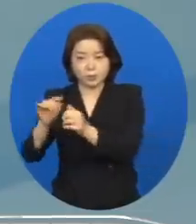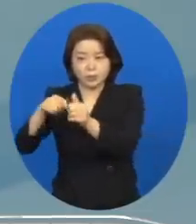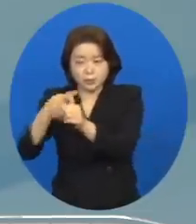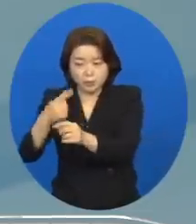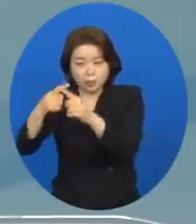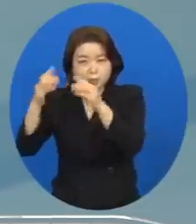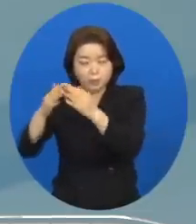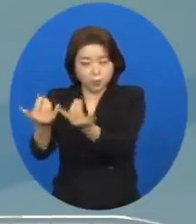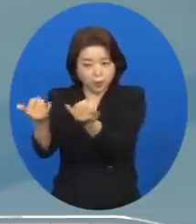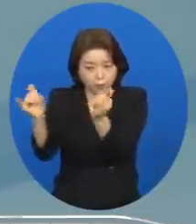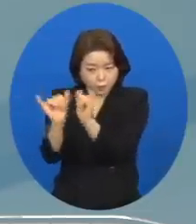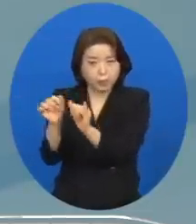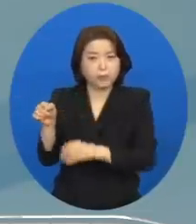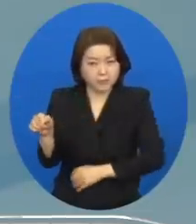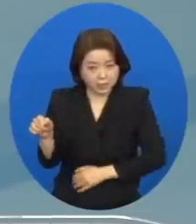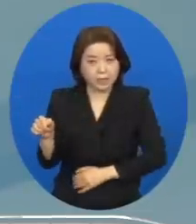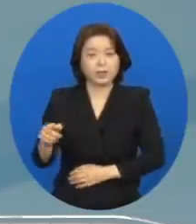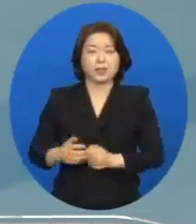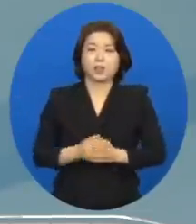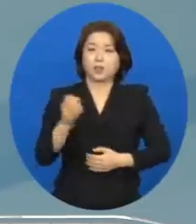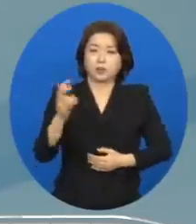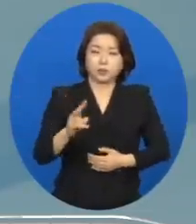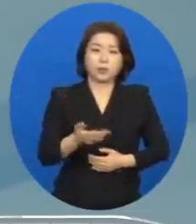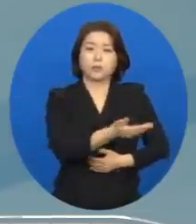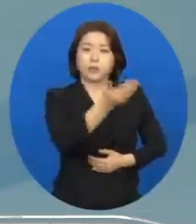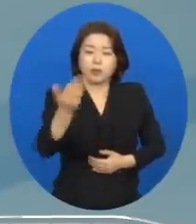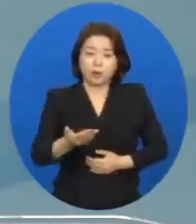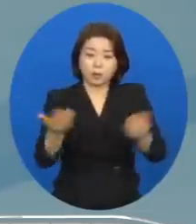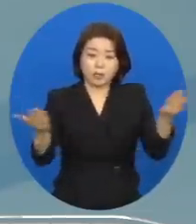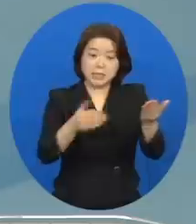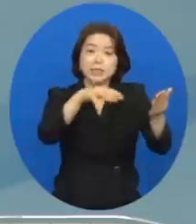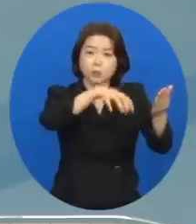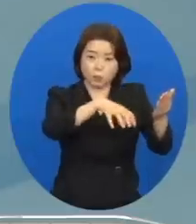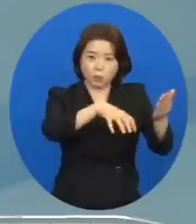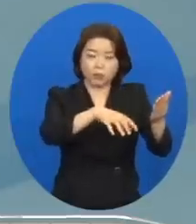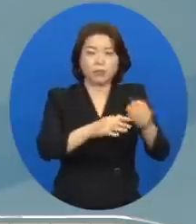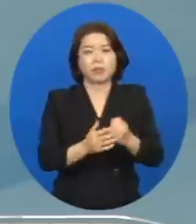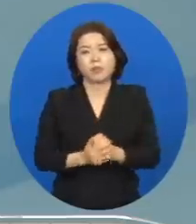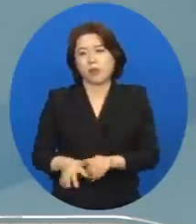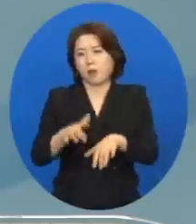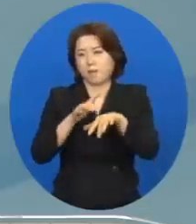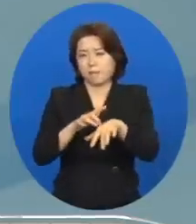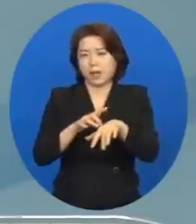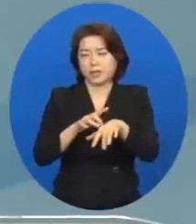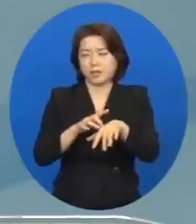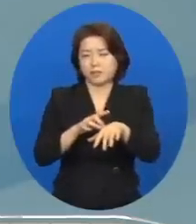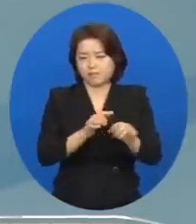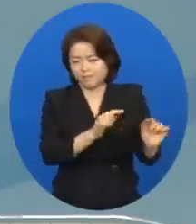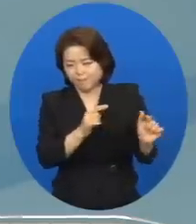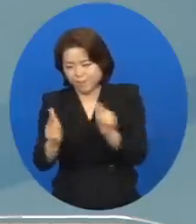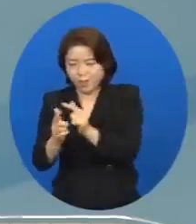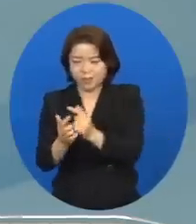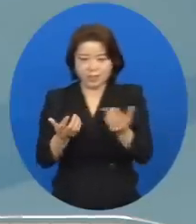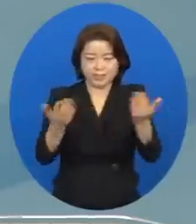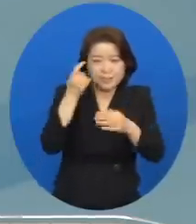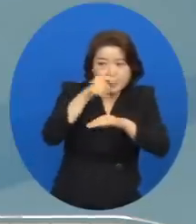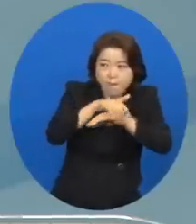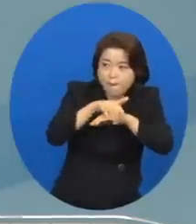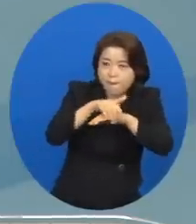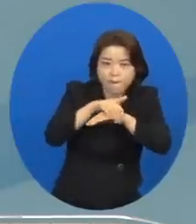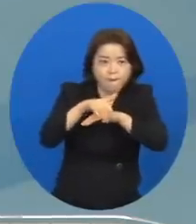교회 공동체도, 그리고 여러분의 일터에도 마귀는 온갖 일을 계획하고